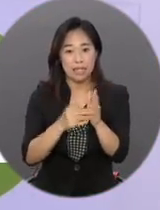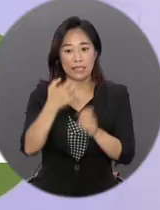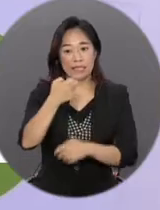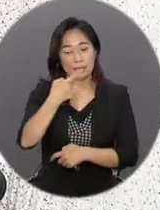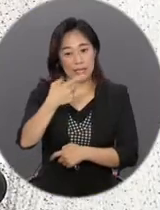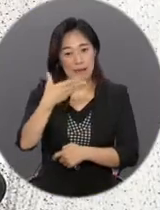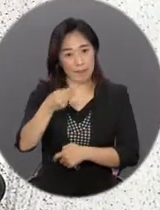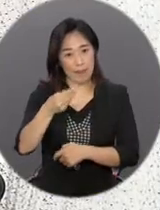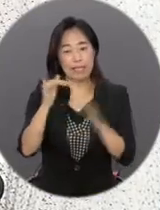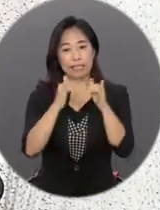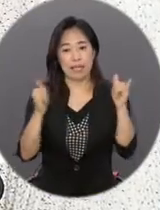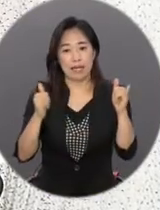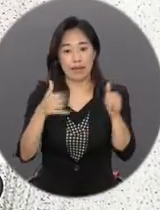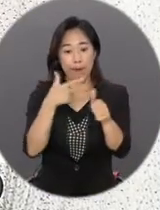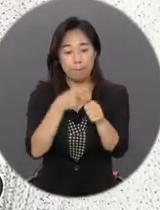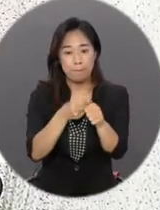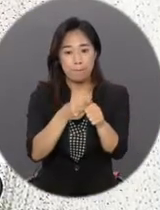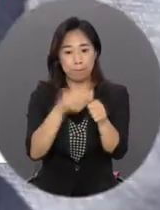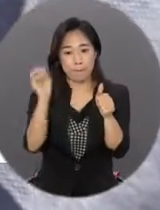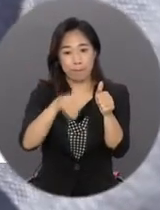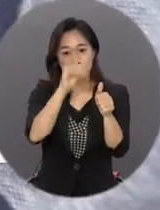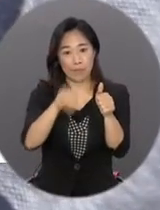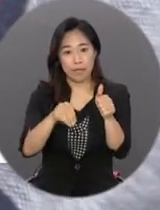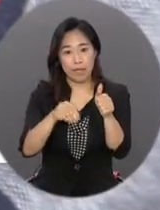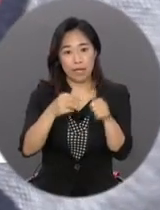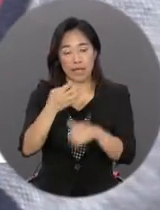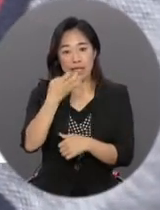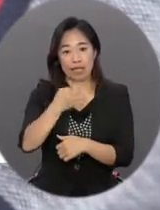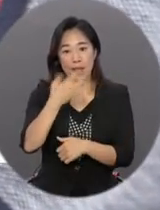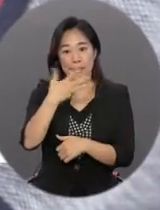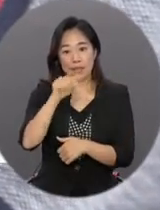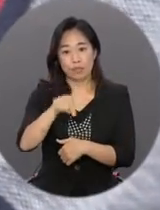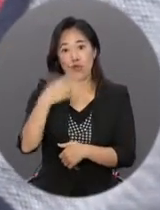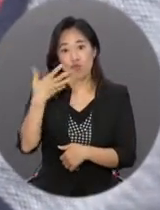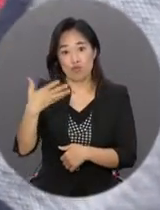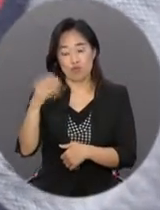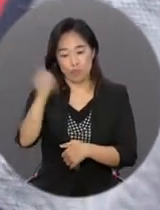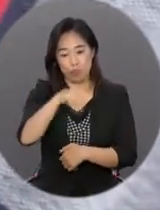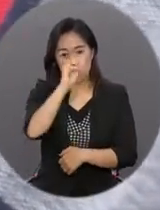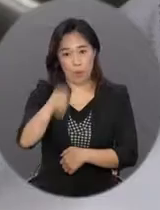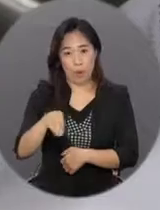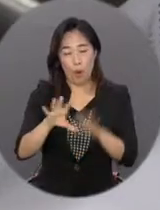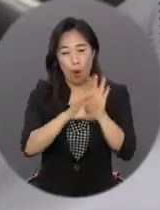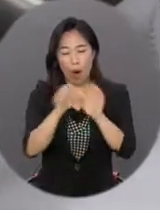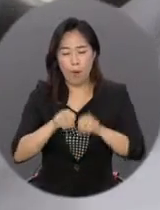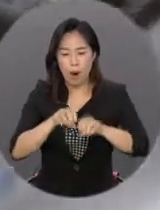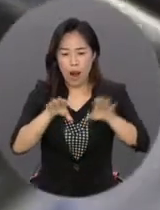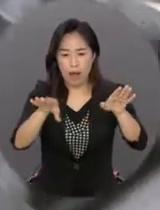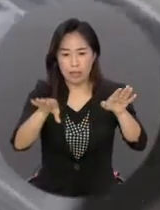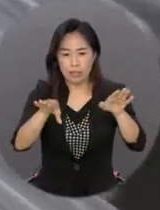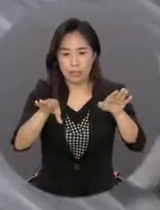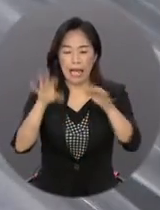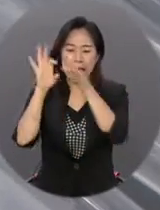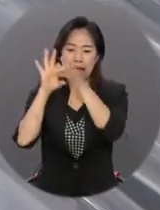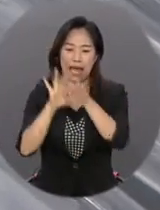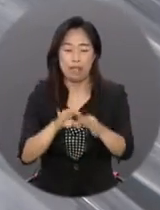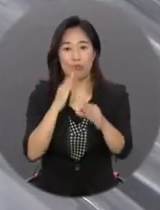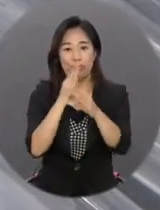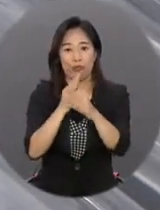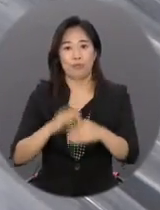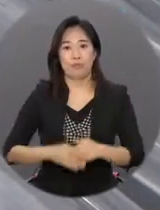명, 접종률은 48.9%를 기록하고 있습니다. 하지만 코로나19 확산세는 좀처럼 잡히지 않고